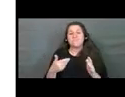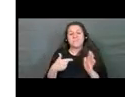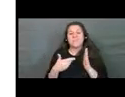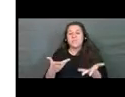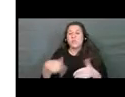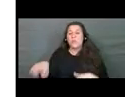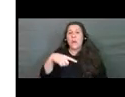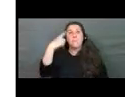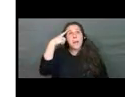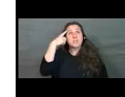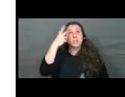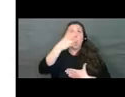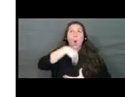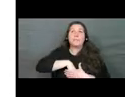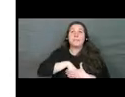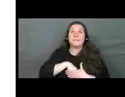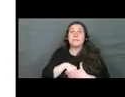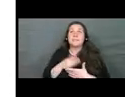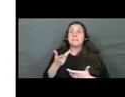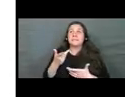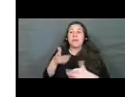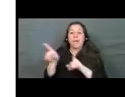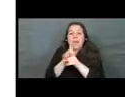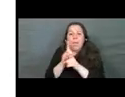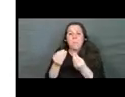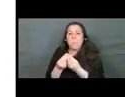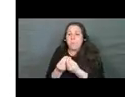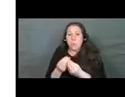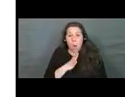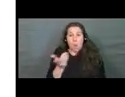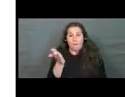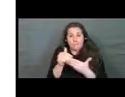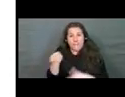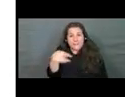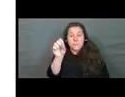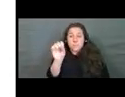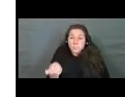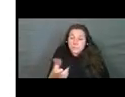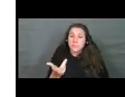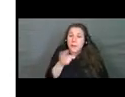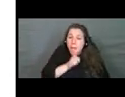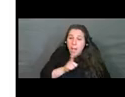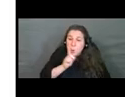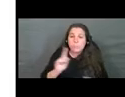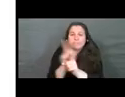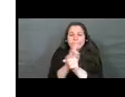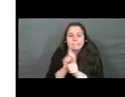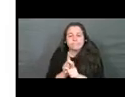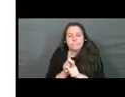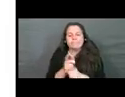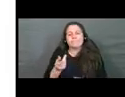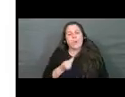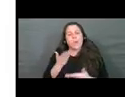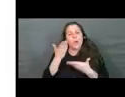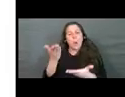celles qui fréquentent le plus la machine à café pour jaser, mais il y en a, oui, puis il y en a, ça leur manque. Donc, il a fallu prévoir on suggère de prévoir des